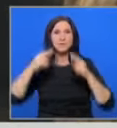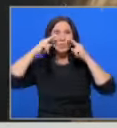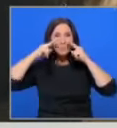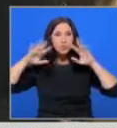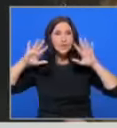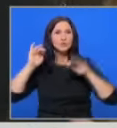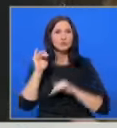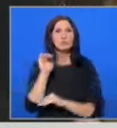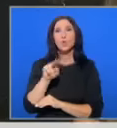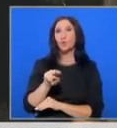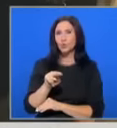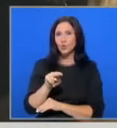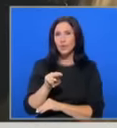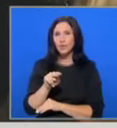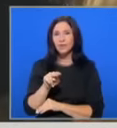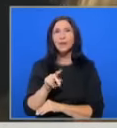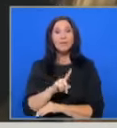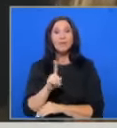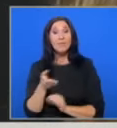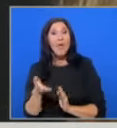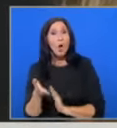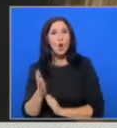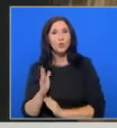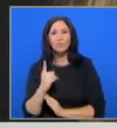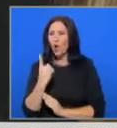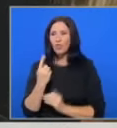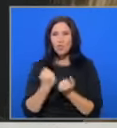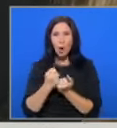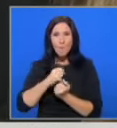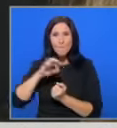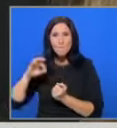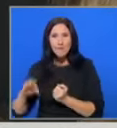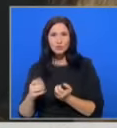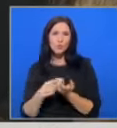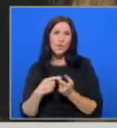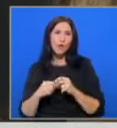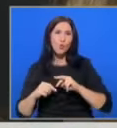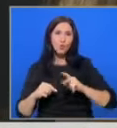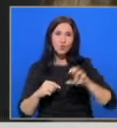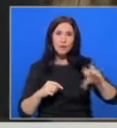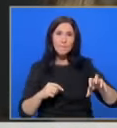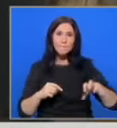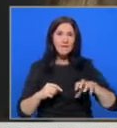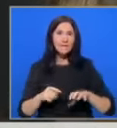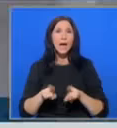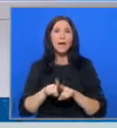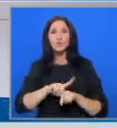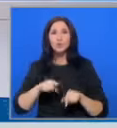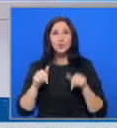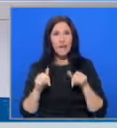да бъдат контролирани и да не отиват от едно място само на няколко други места, както е било до сега.